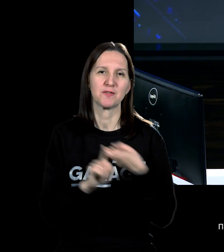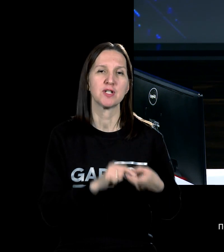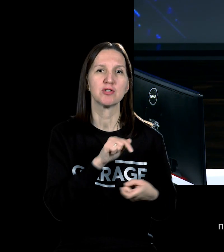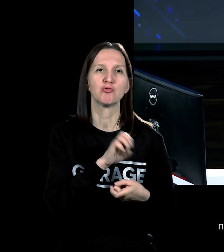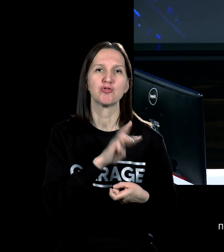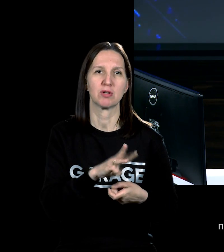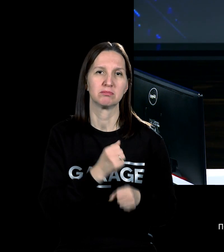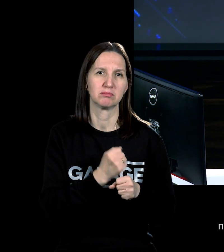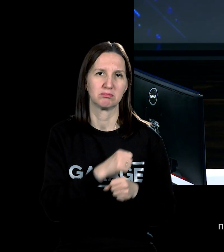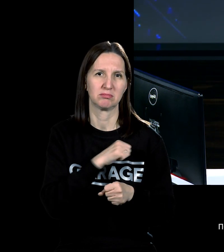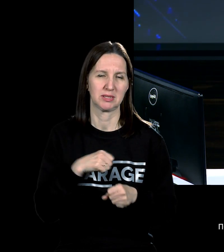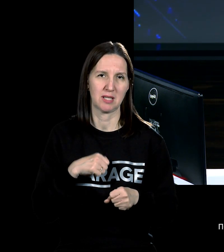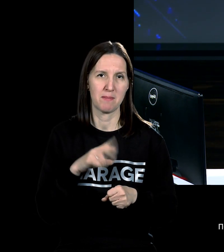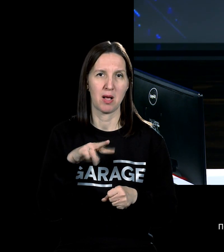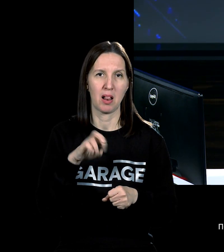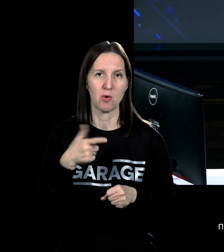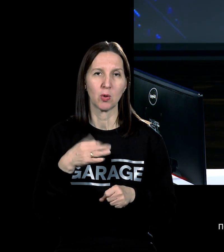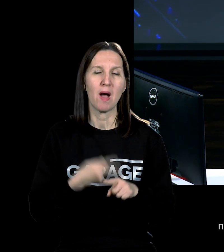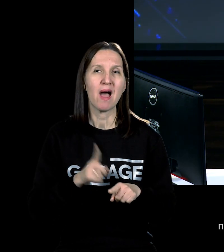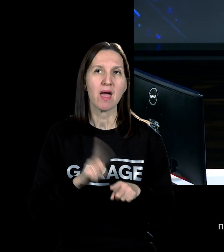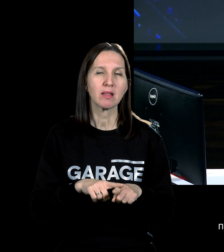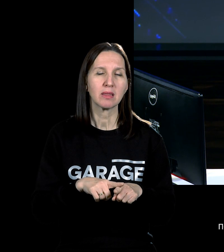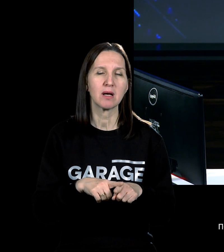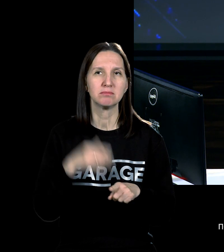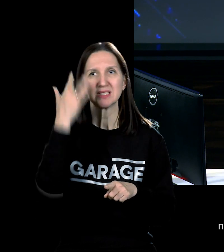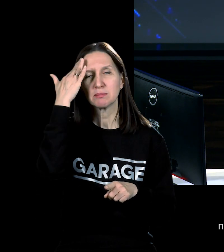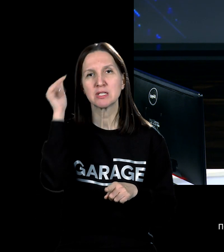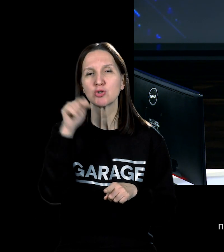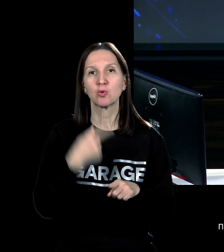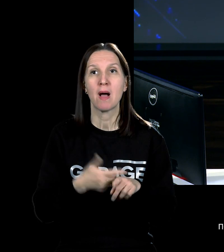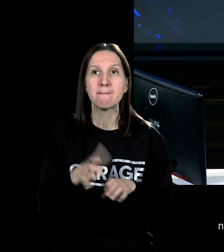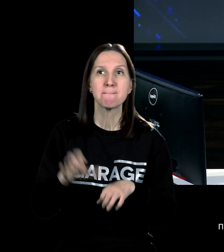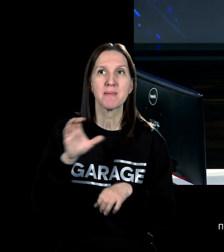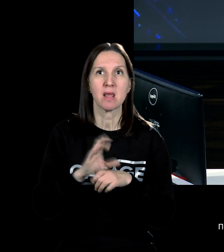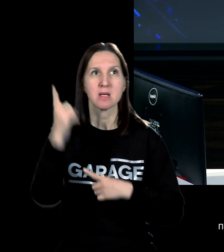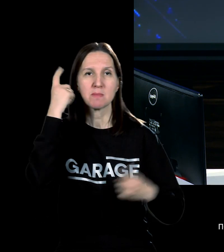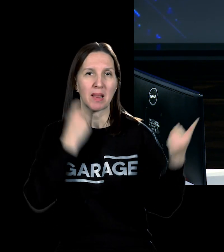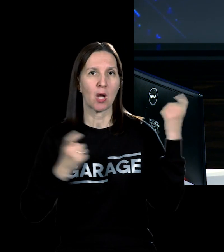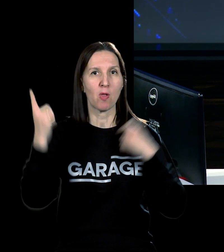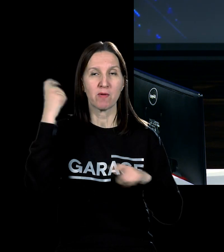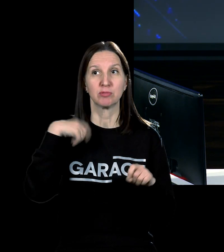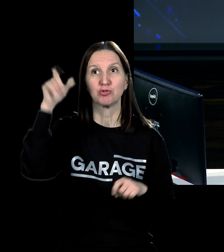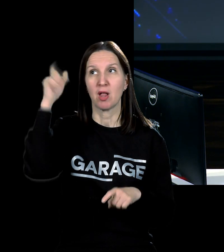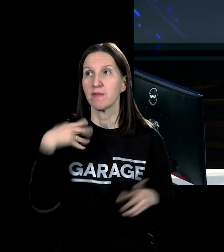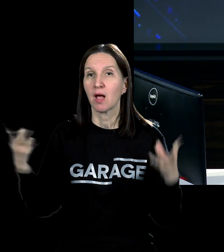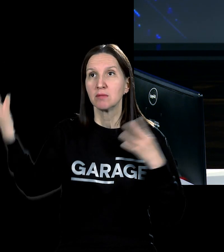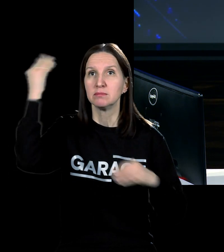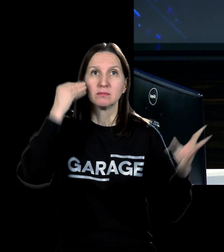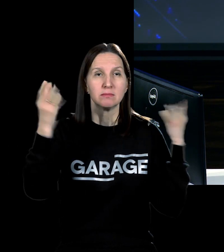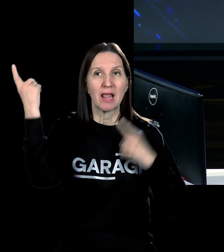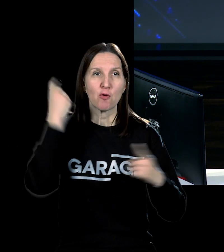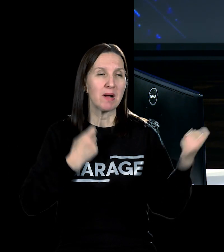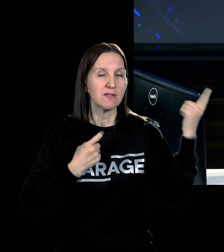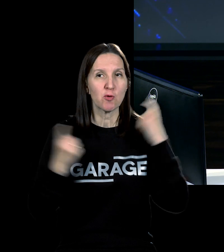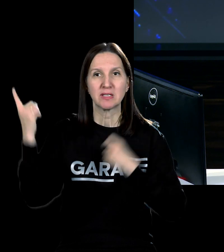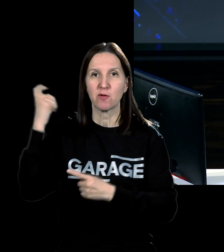чем занимается Лонга. Это фильм о переизбытке информации, которая идет через нас, уже как бы перегружая наш мозг, да,